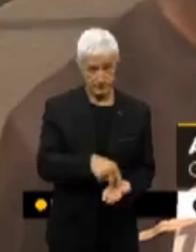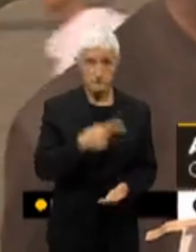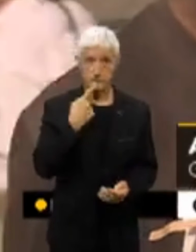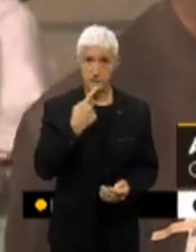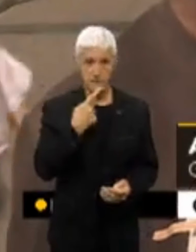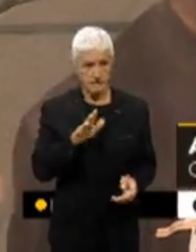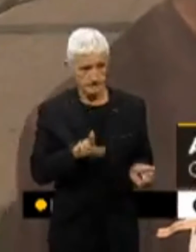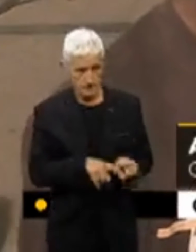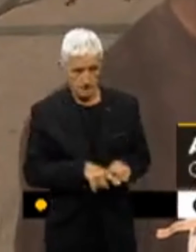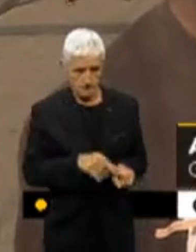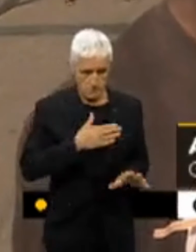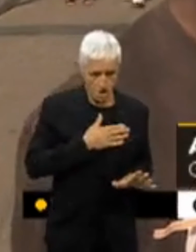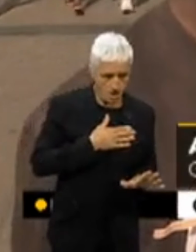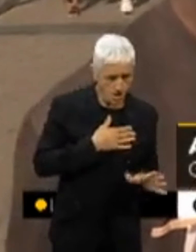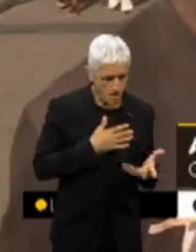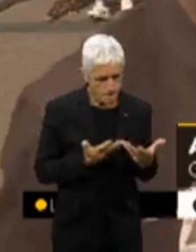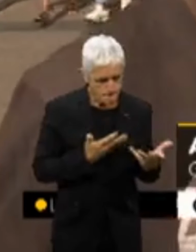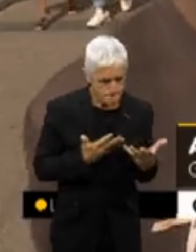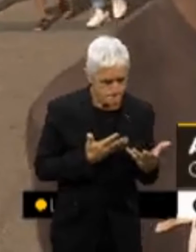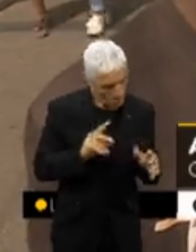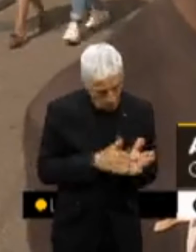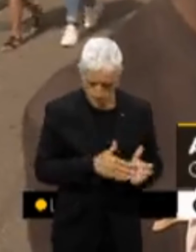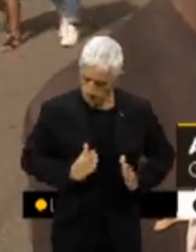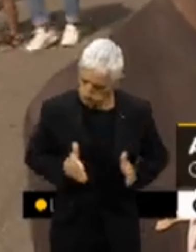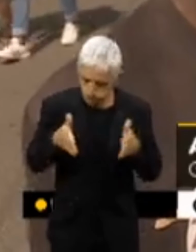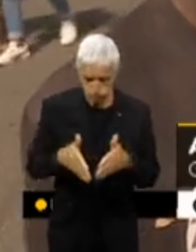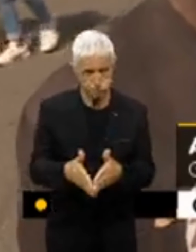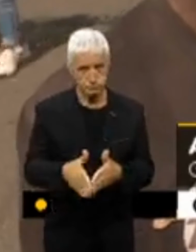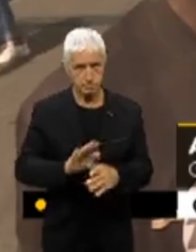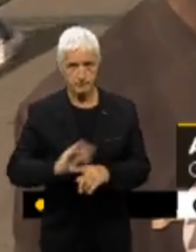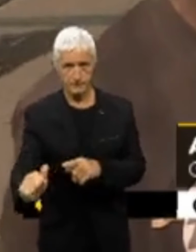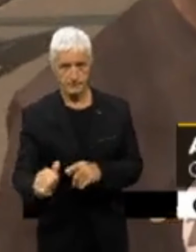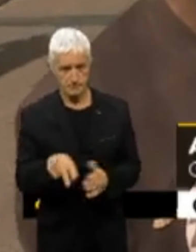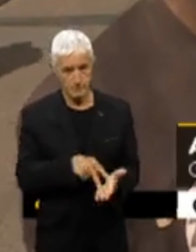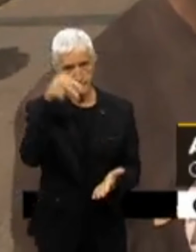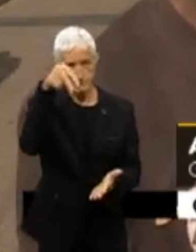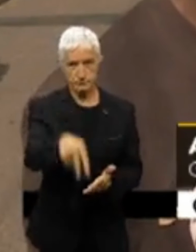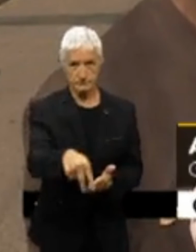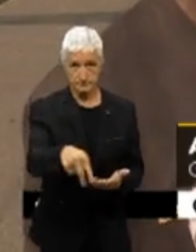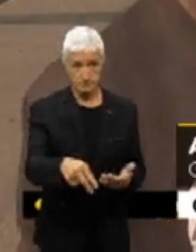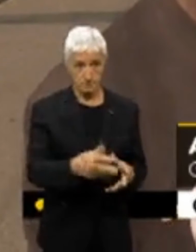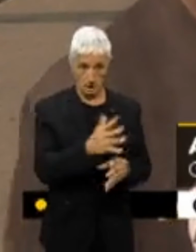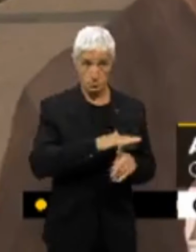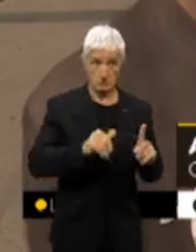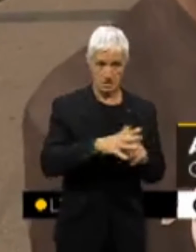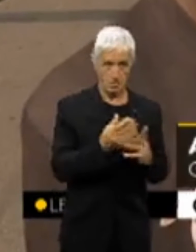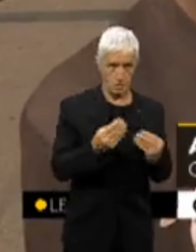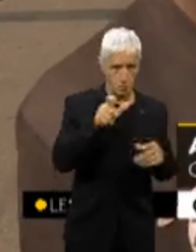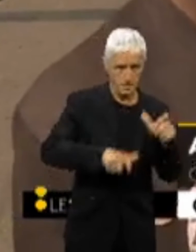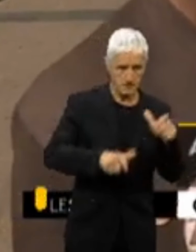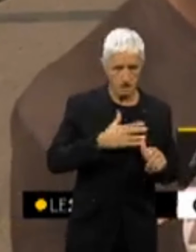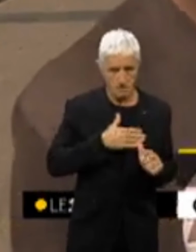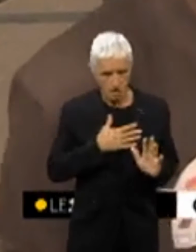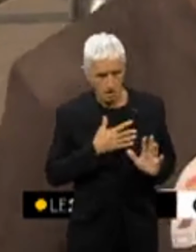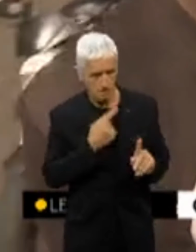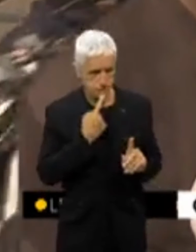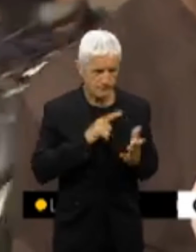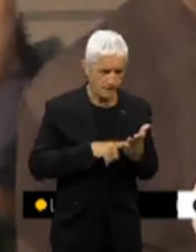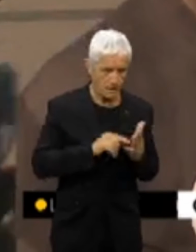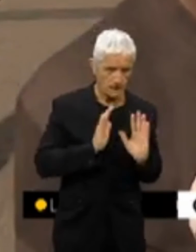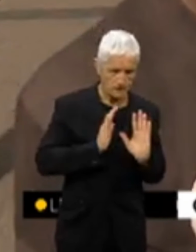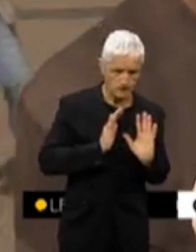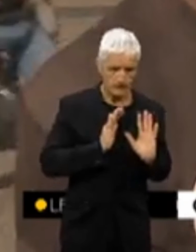cap entre la peur et l'action. Je pense que dans la société dans laquelle nous vivons, il y a beaucoup de personnes qui ont peur de sortir de leur zone de confort.